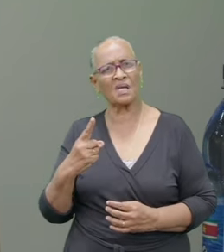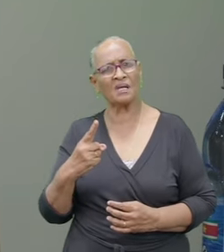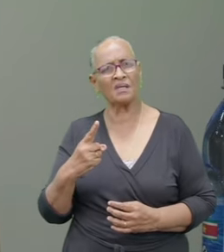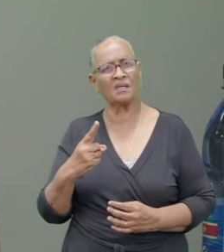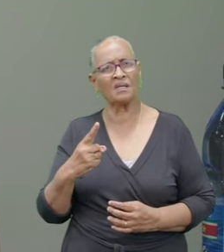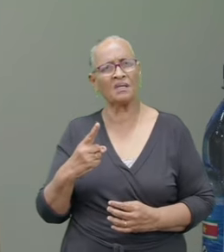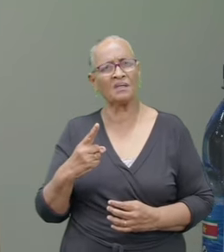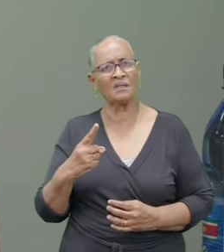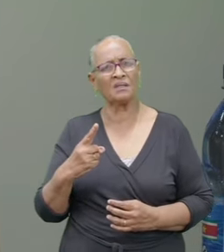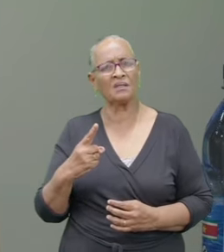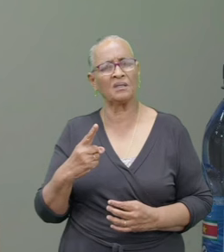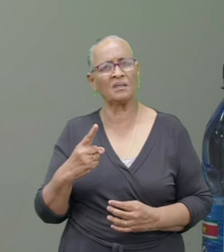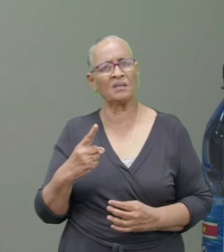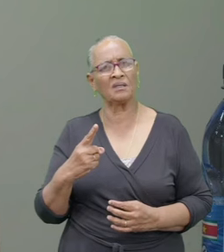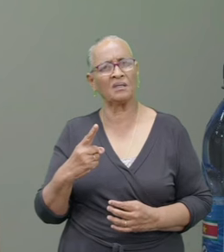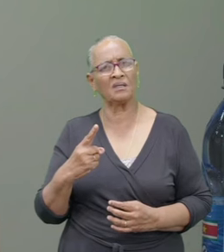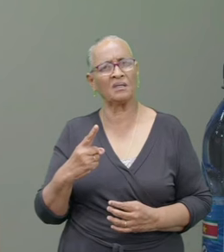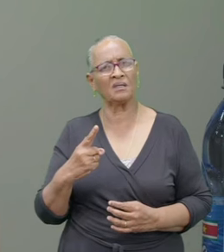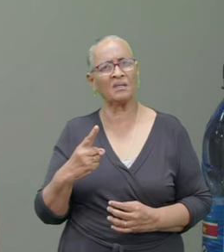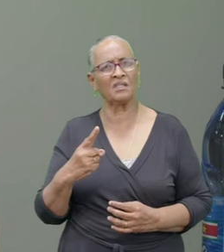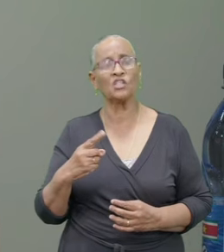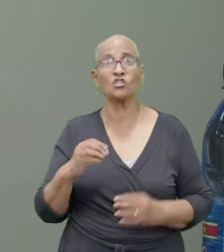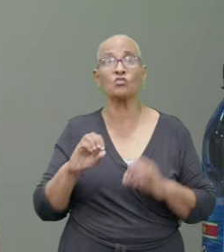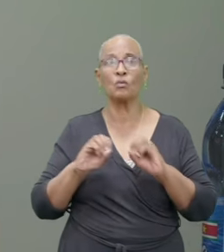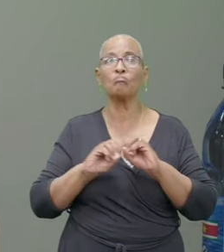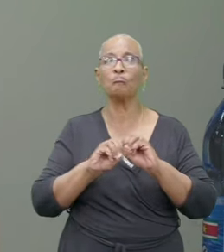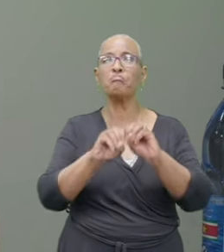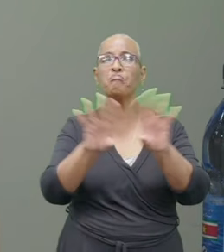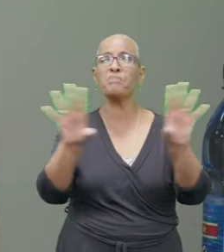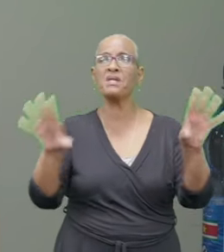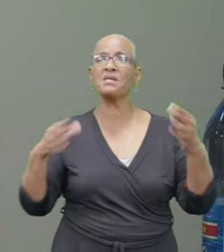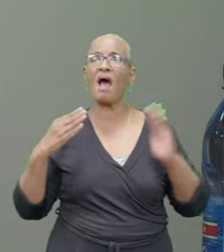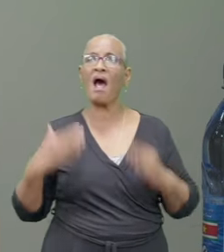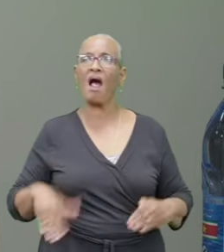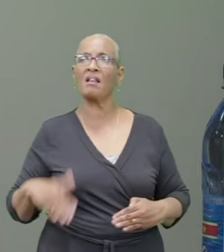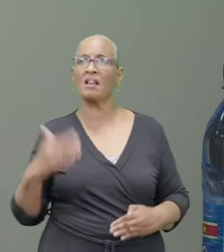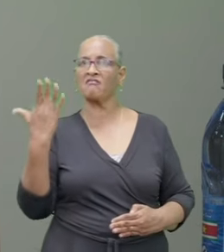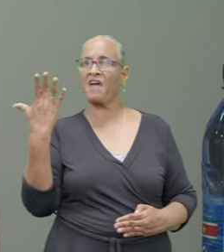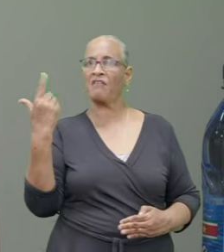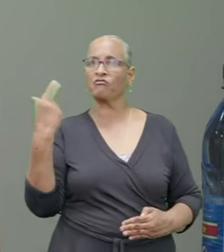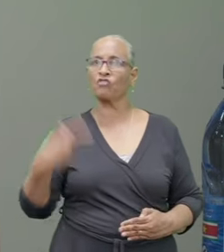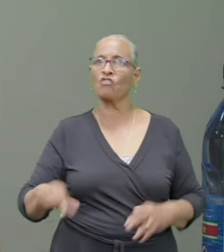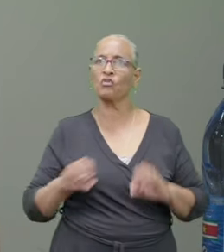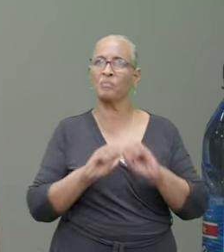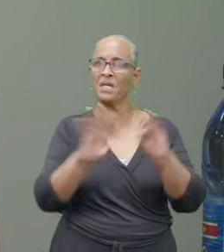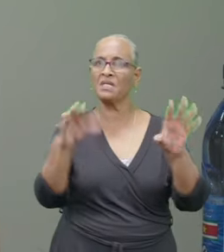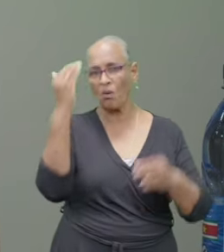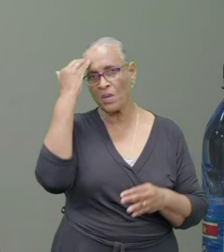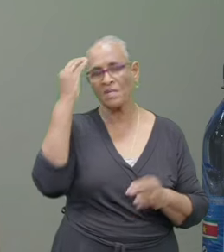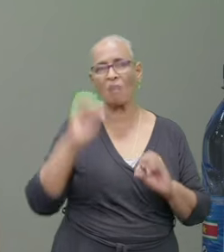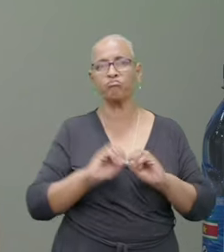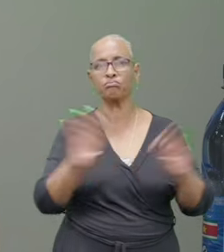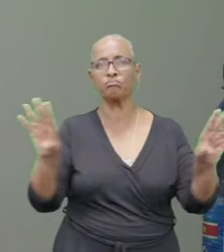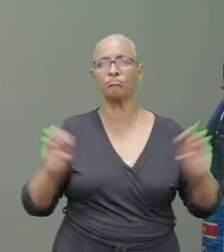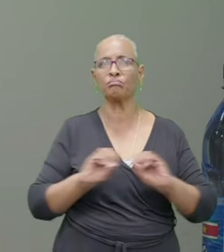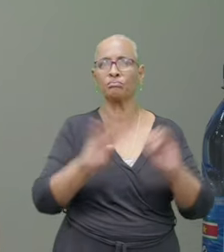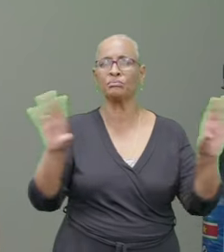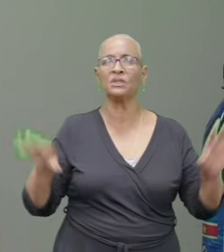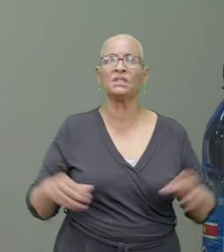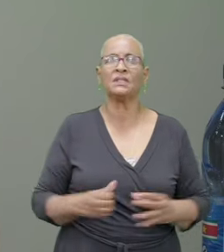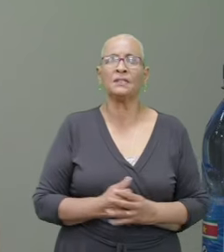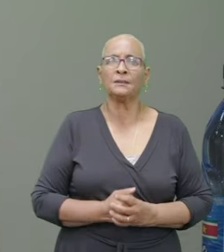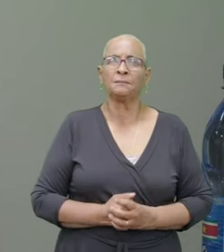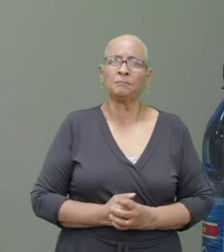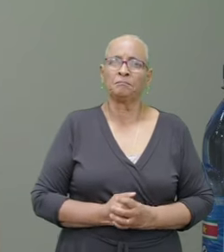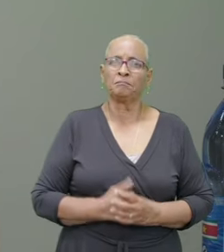natuurlijk, het is nu al een gegeven moment in de media bekend, dat er een 5000 gegeven zal worden aan wij noemen het binnen het